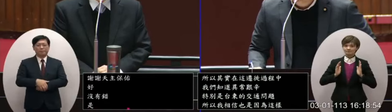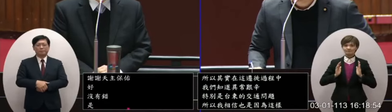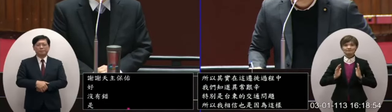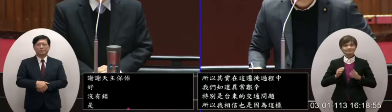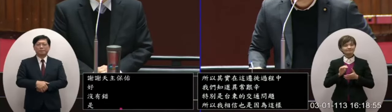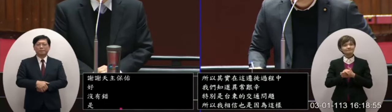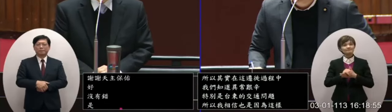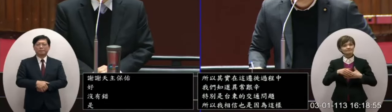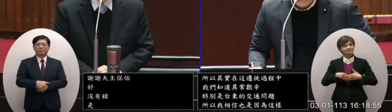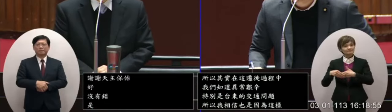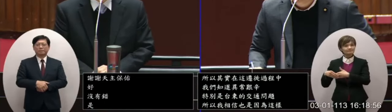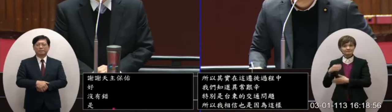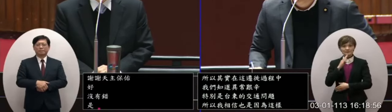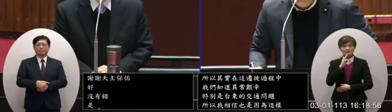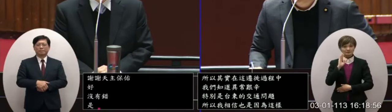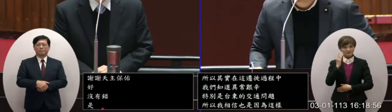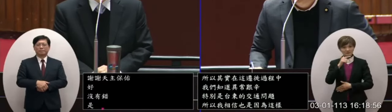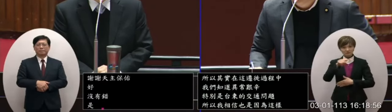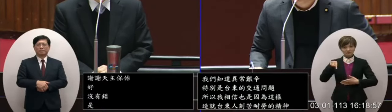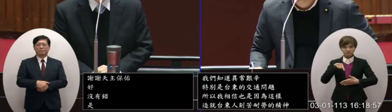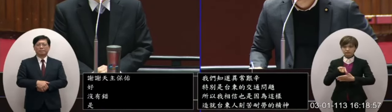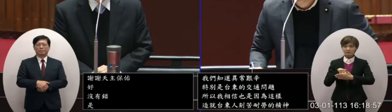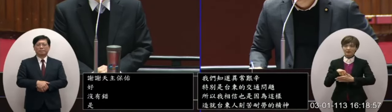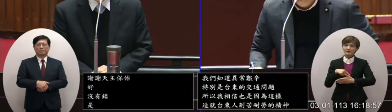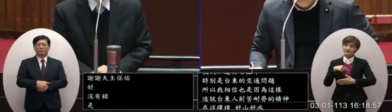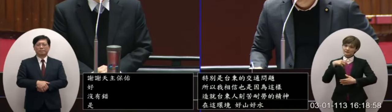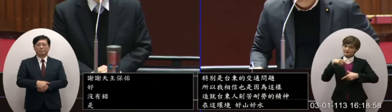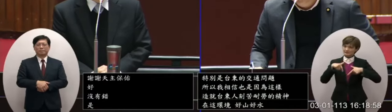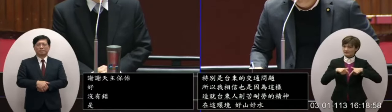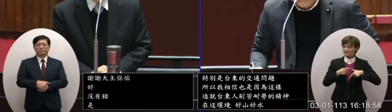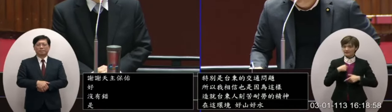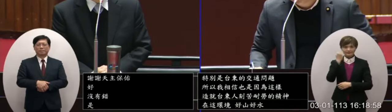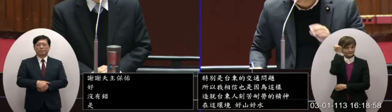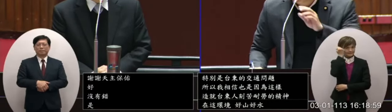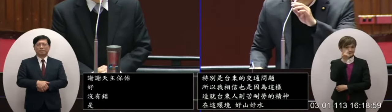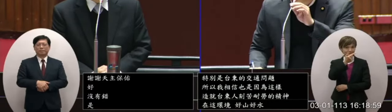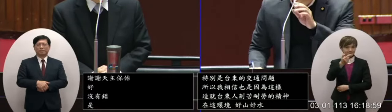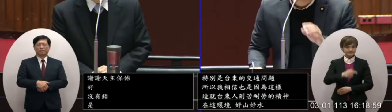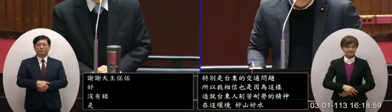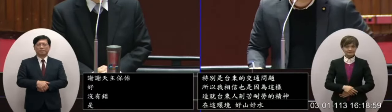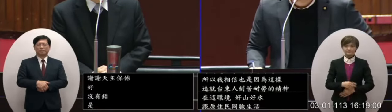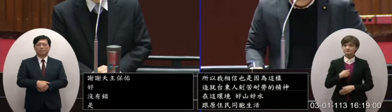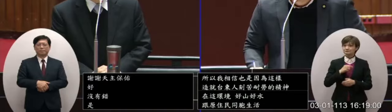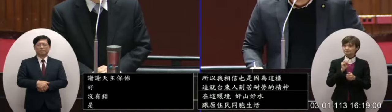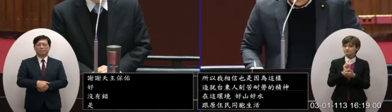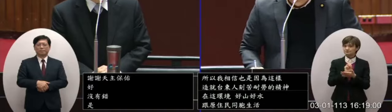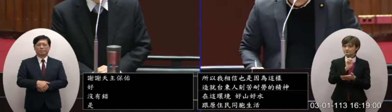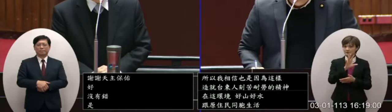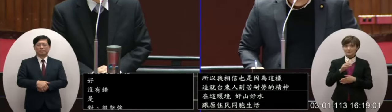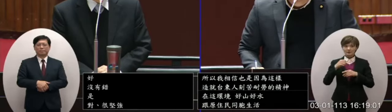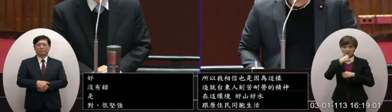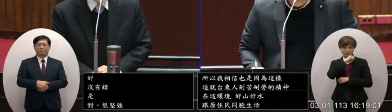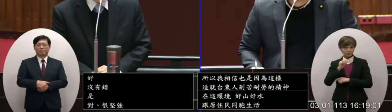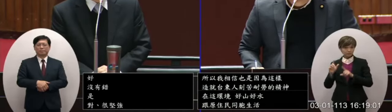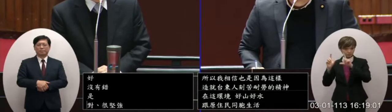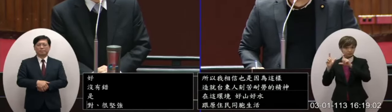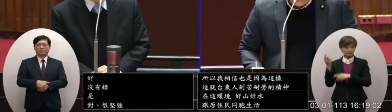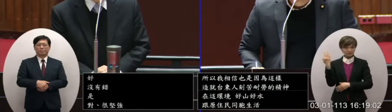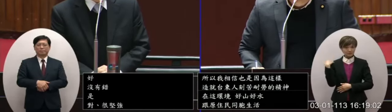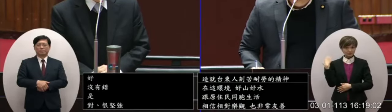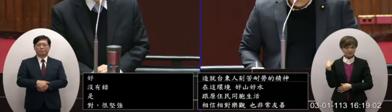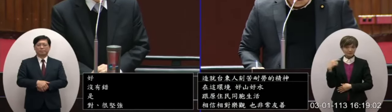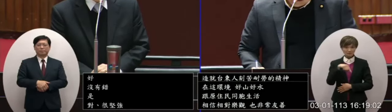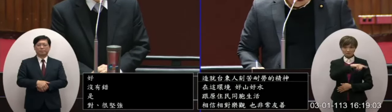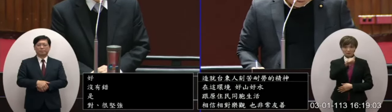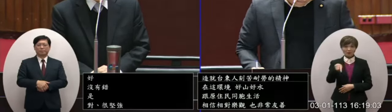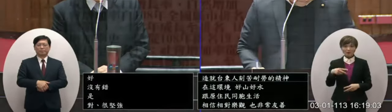但是其实院长友善的背后其实含着很多的无奈。我再跟院长讲一下，台东曾经是被誉为被遗忘